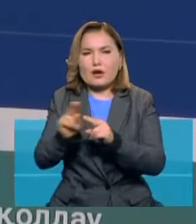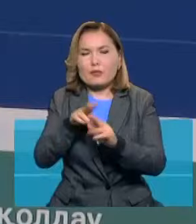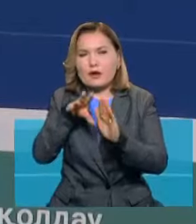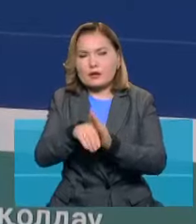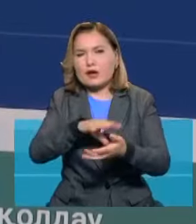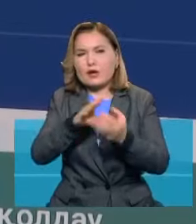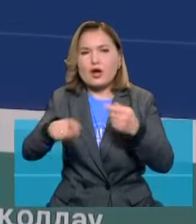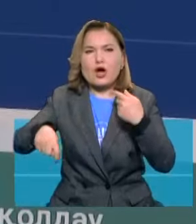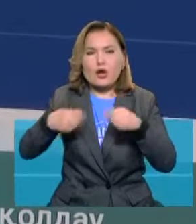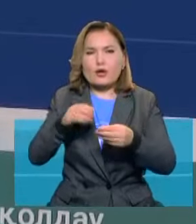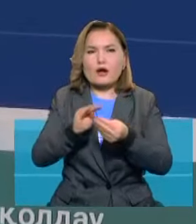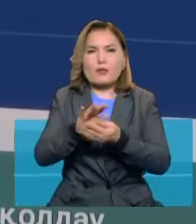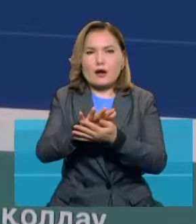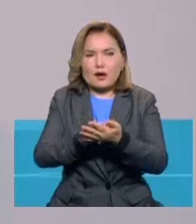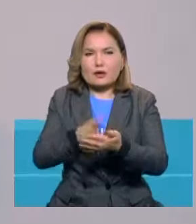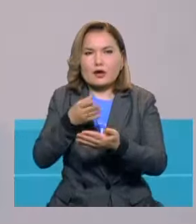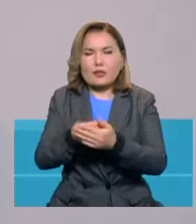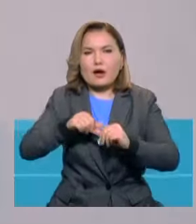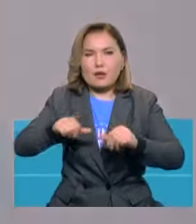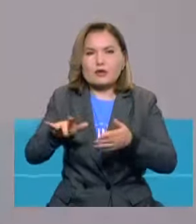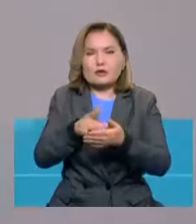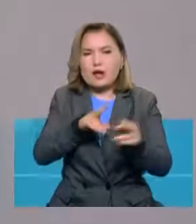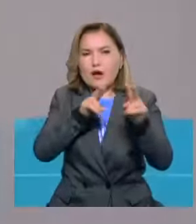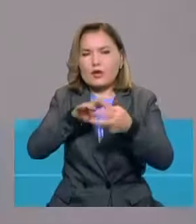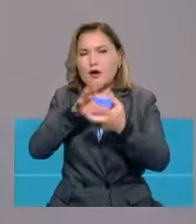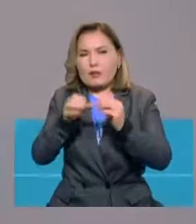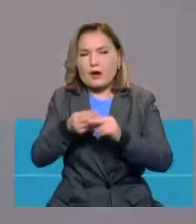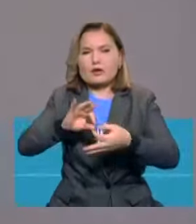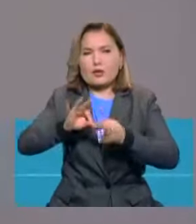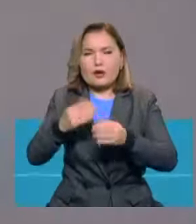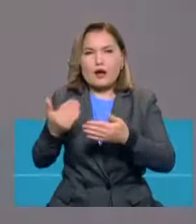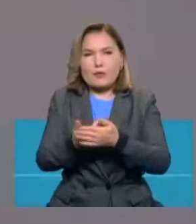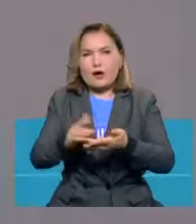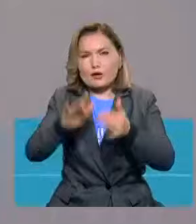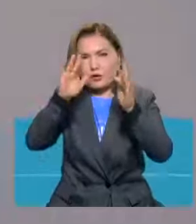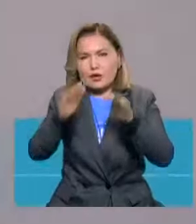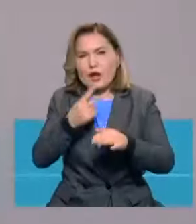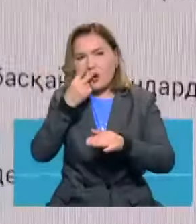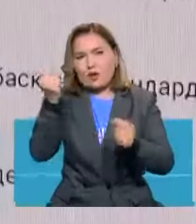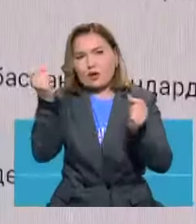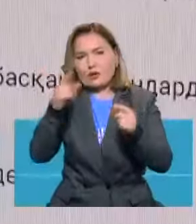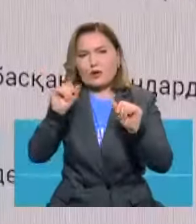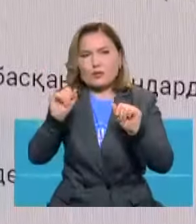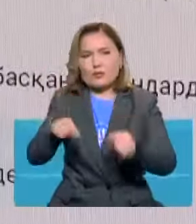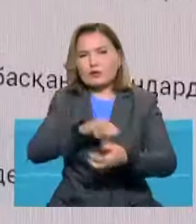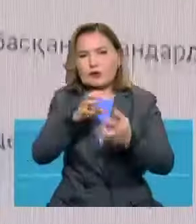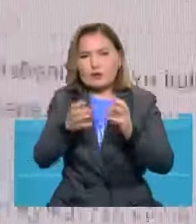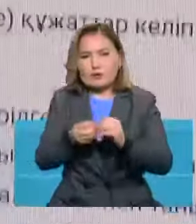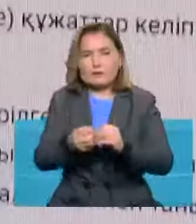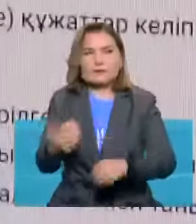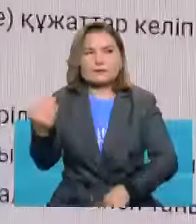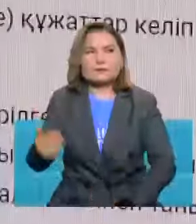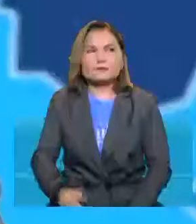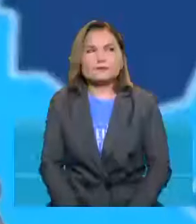по возмещению ущерба продолжается и находится на контроле правительства. Отметим, что более подробную информацию о мерах поддержки можно узнать на информационной платформе «Колдау».